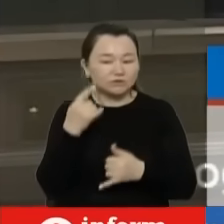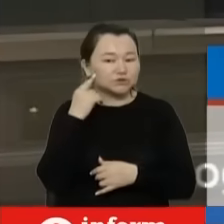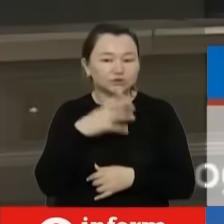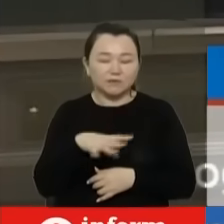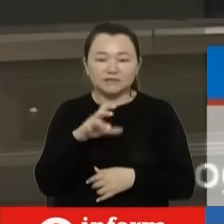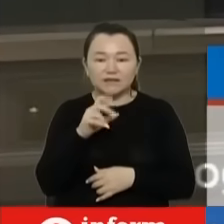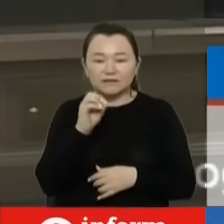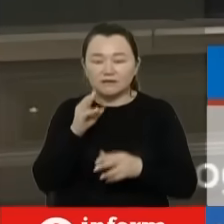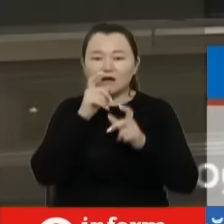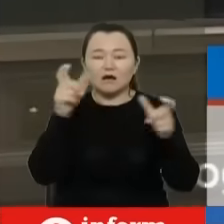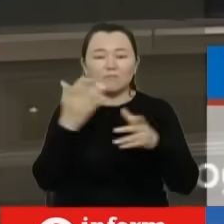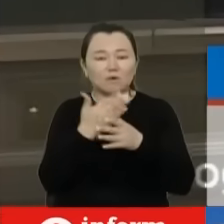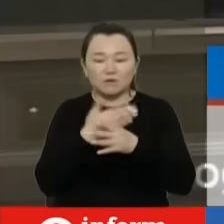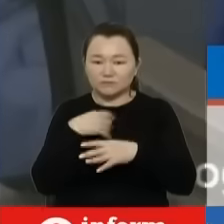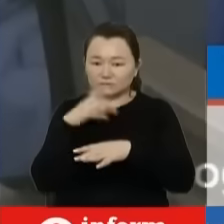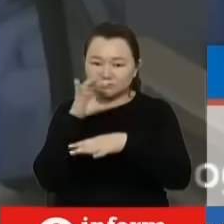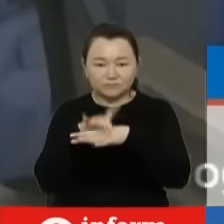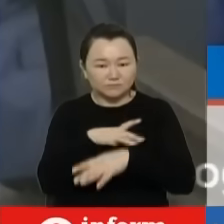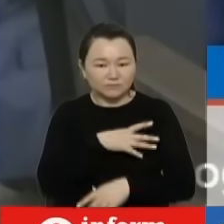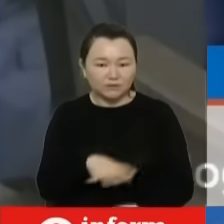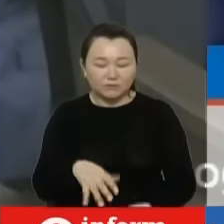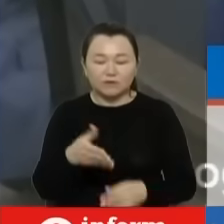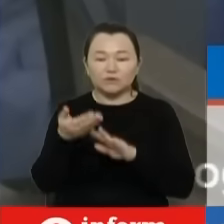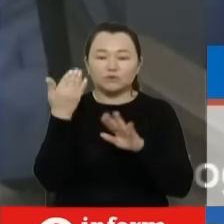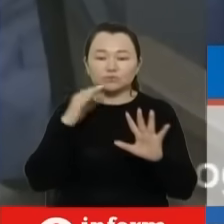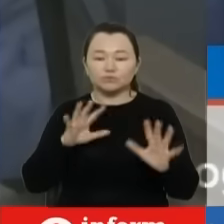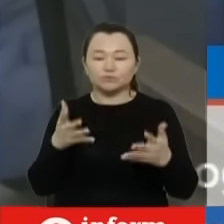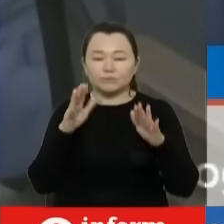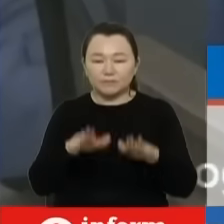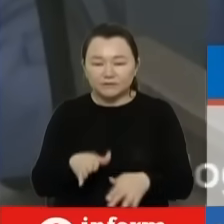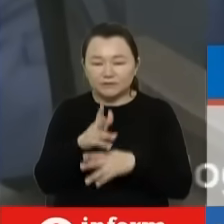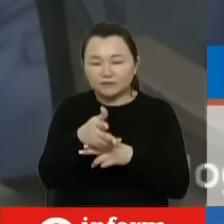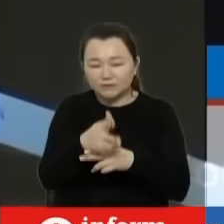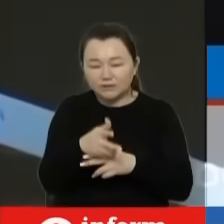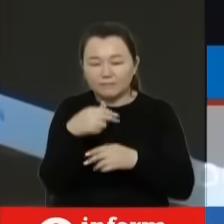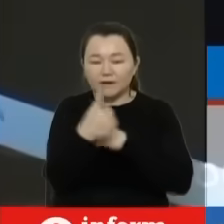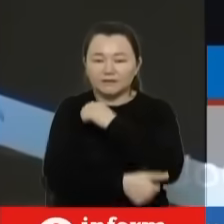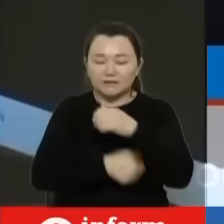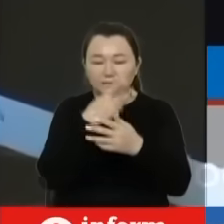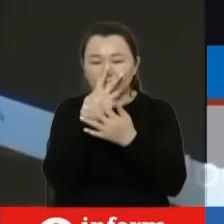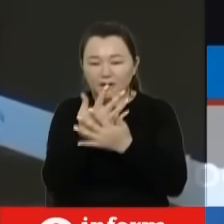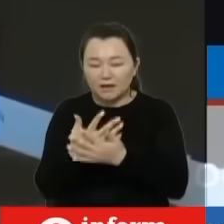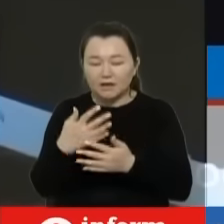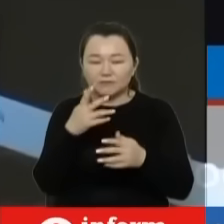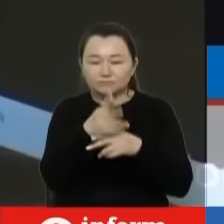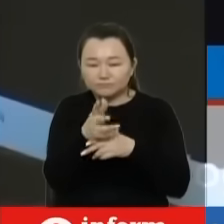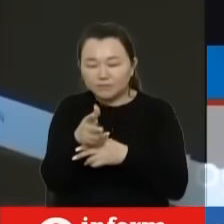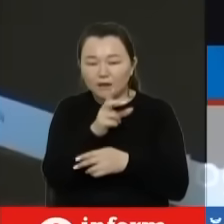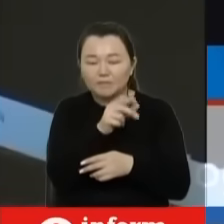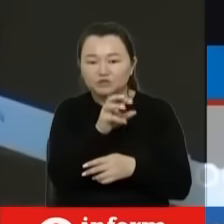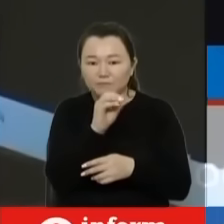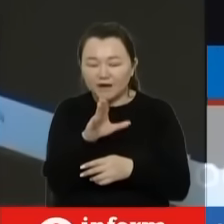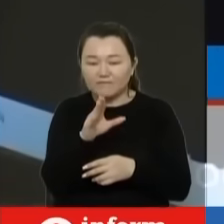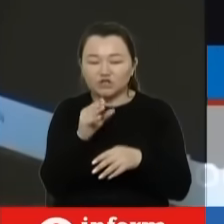Салтанаттың да айғайлап көмек шақырғанын аңғармадым. Бұдан соң оқиға орнында түсірілген бейне материалдар көрсетілді. Жазбада Қуандық Бешімбаев